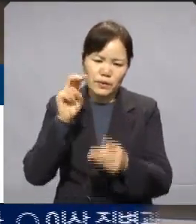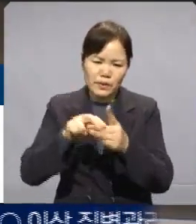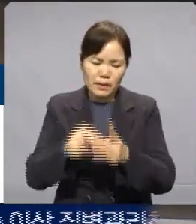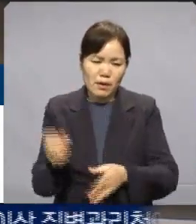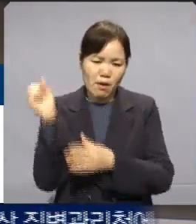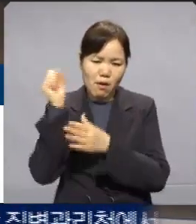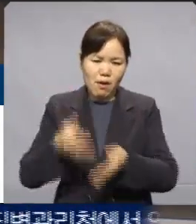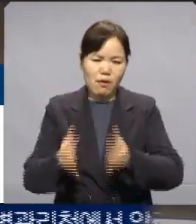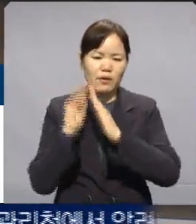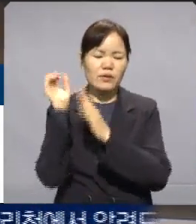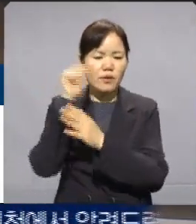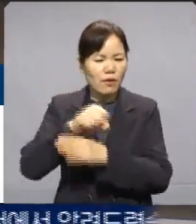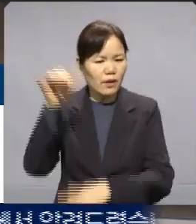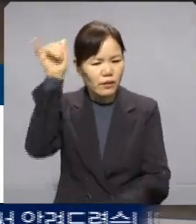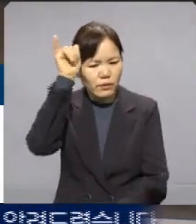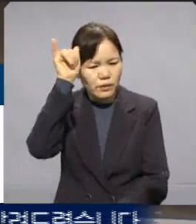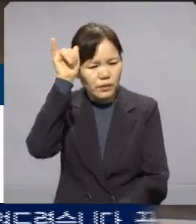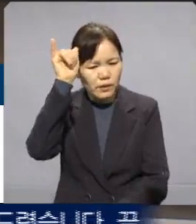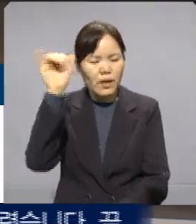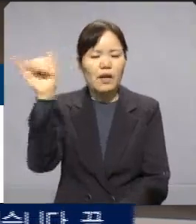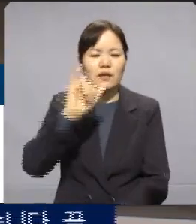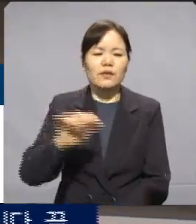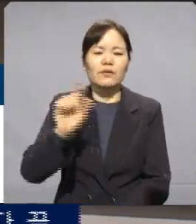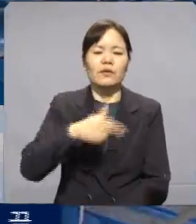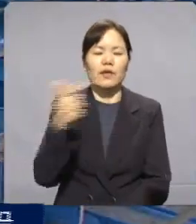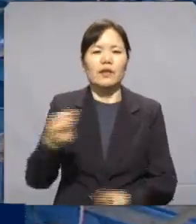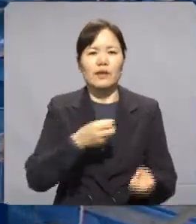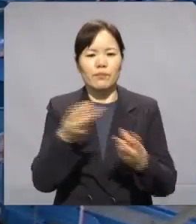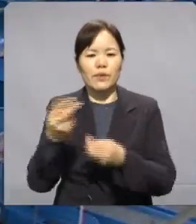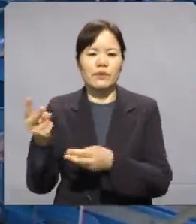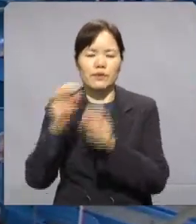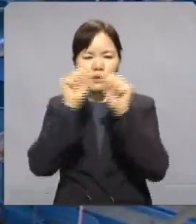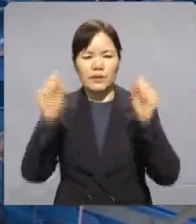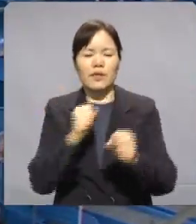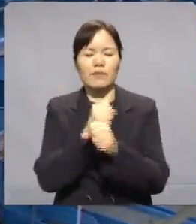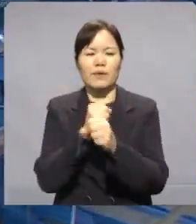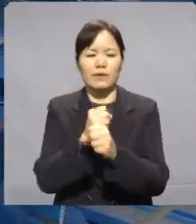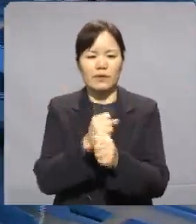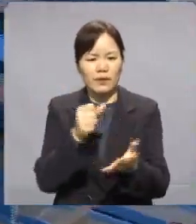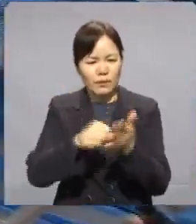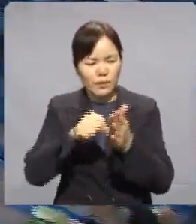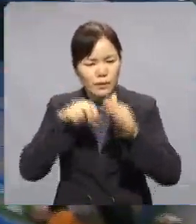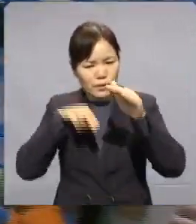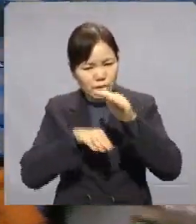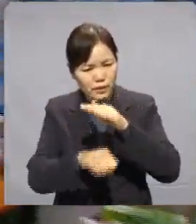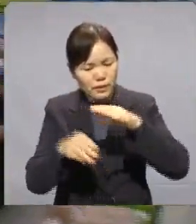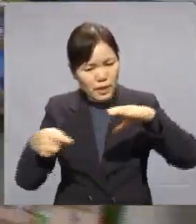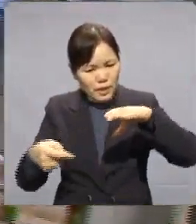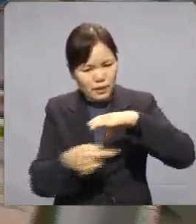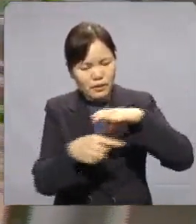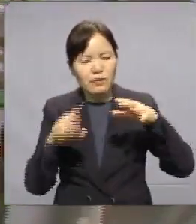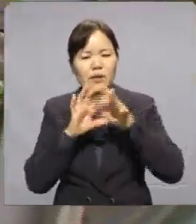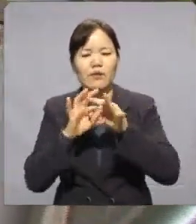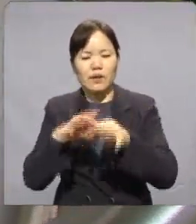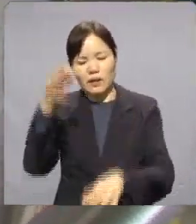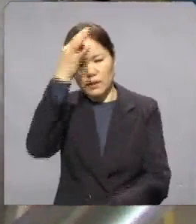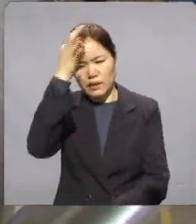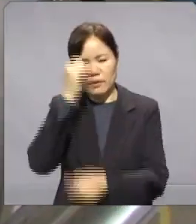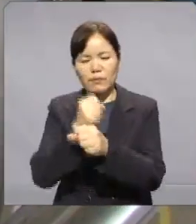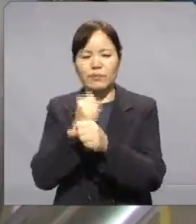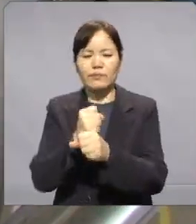기반의 전국 당일 배송 시스템을 강화하고 물류 전용 지하 터널과 관련한 기술 개발도